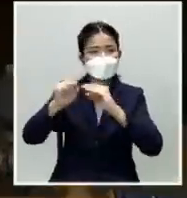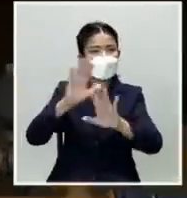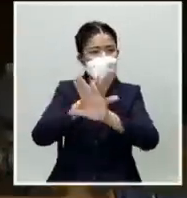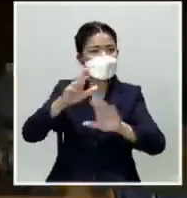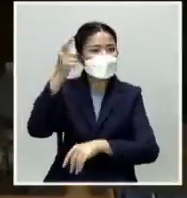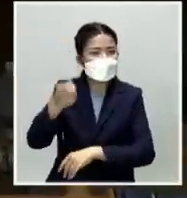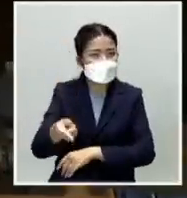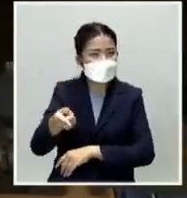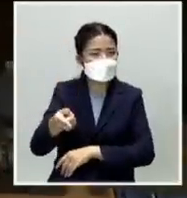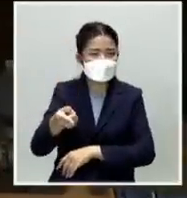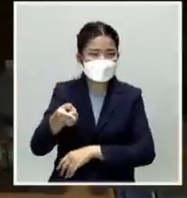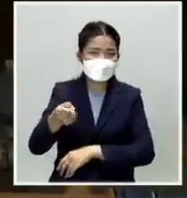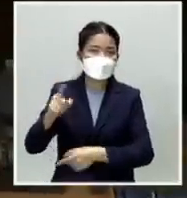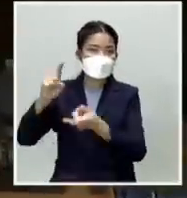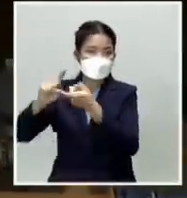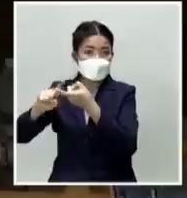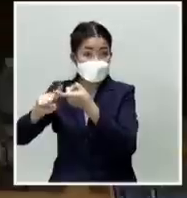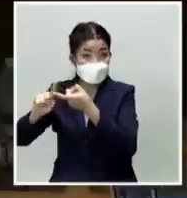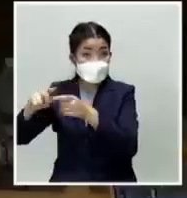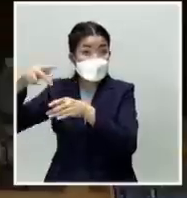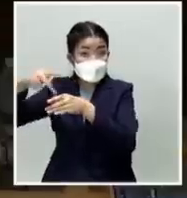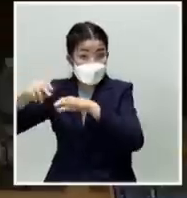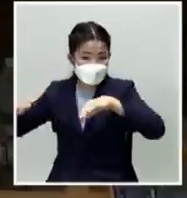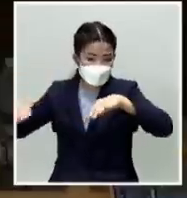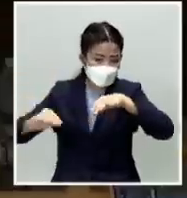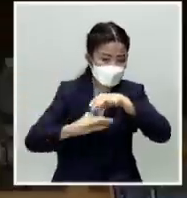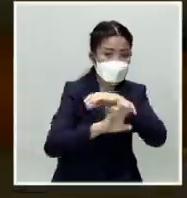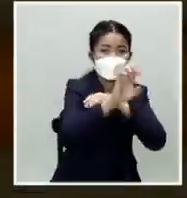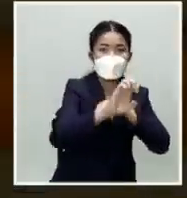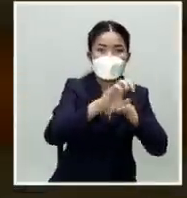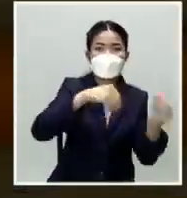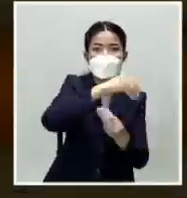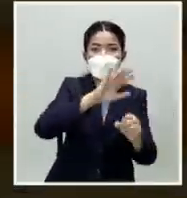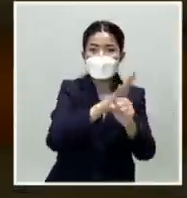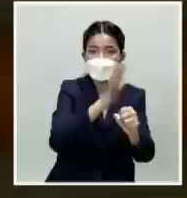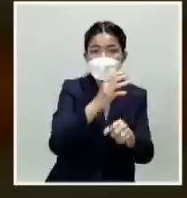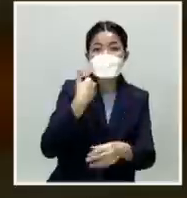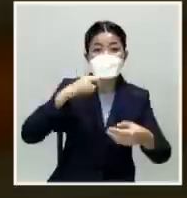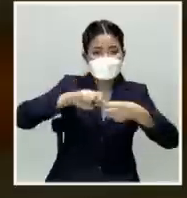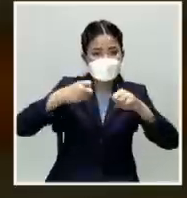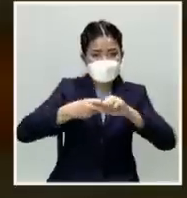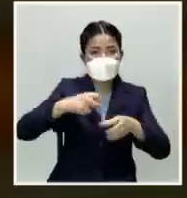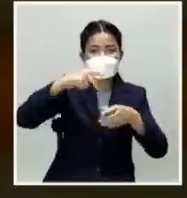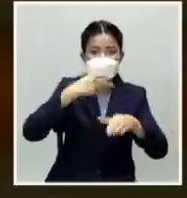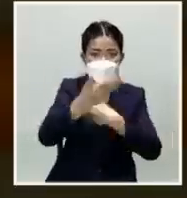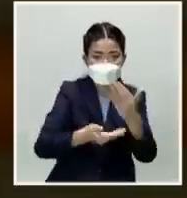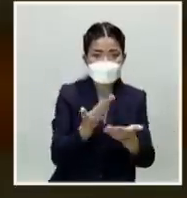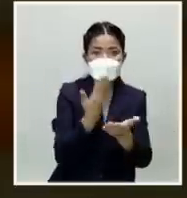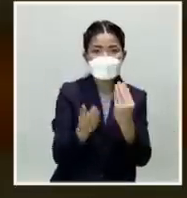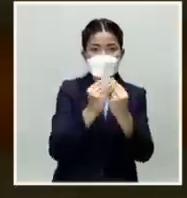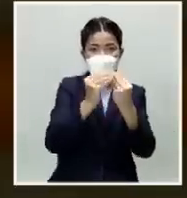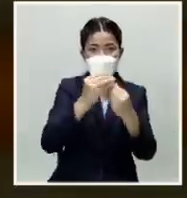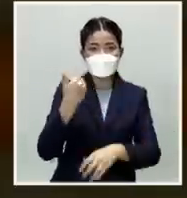วจริงจากสหรัฐจะทำให้ก๊าซที่ส่งไปยังยุโรปขาดแคลนและยิ่งทำให้ประสบปัญหาราคาก๊าซพุ่งทะยานขึ้น